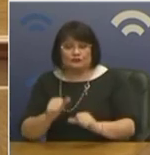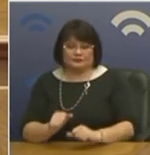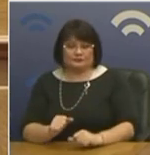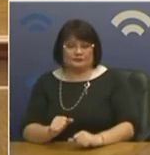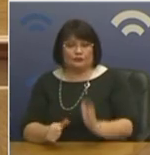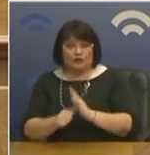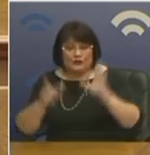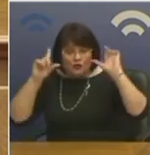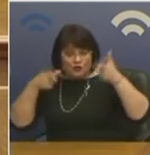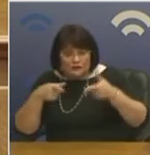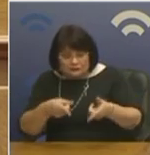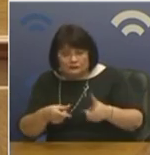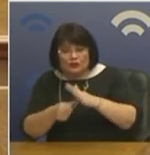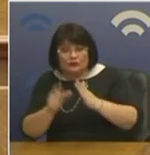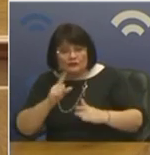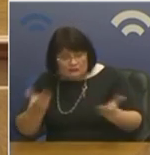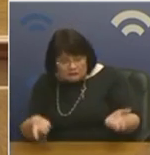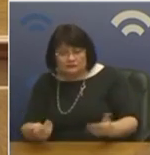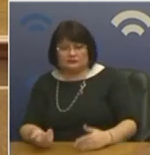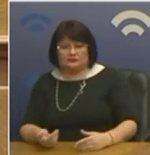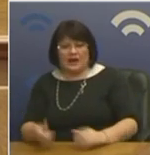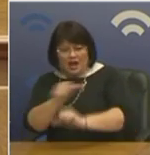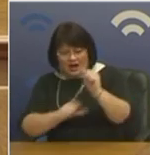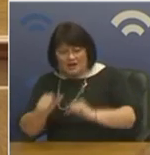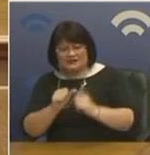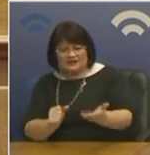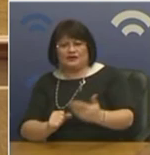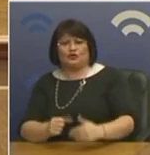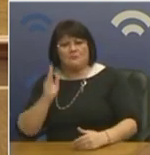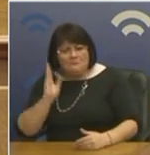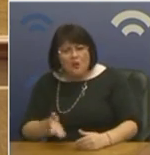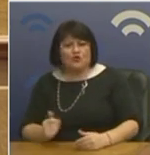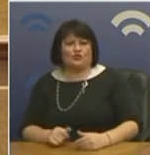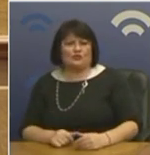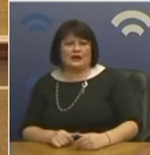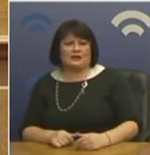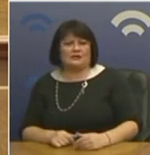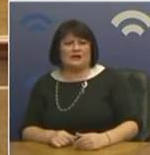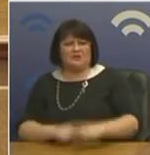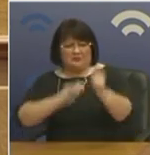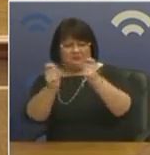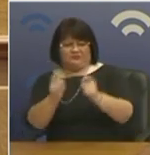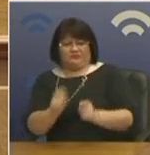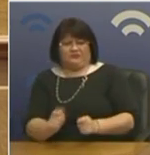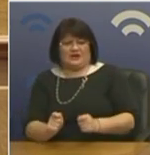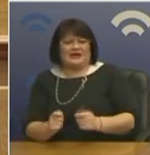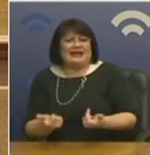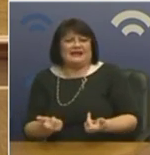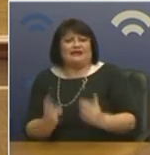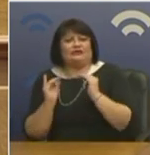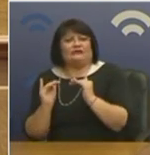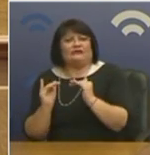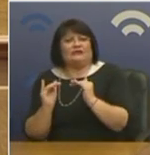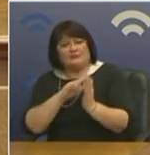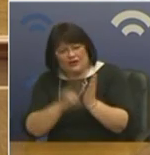προεδρικό, γιατί δεν κατάλαβα. Και να σου το πω και διαφορετικό. Να το αλλάξουμε. Μπορούμε να το αλλάξουμε. Εδώ αλλάξαμε τα πάντα. Να σου πω γιατί δεν τα αλλάξαμε.